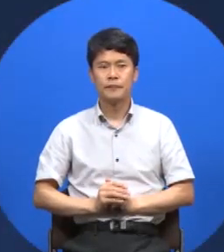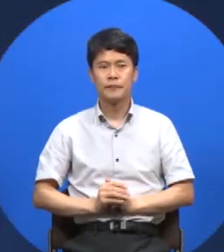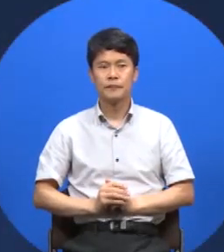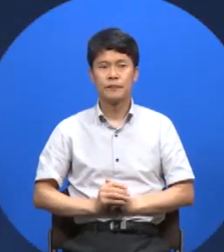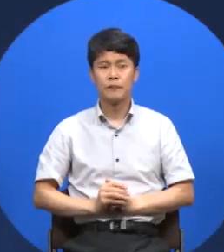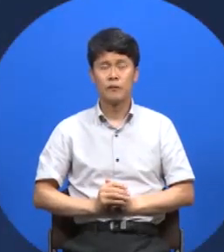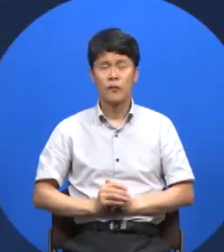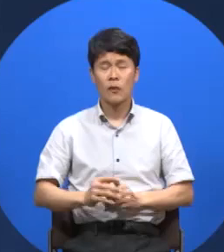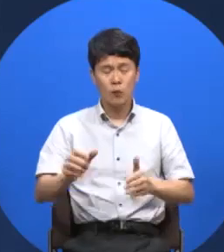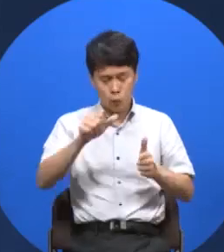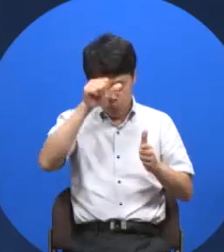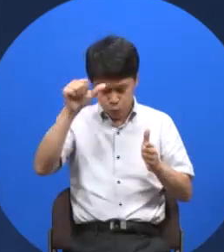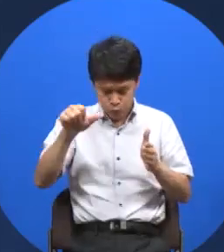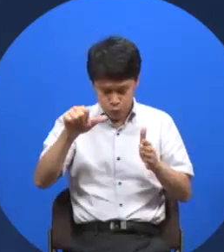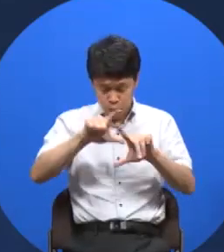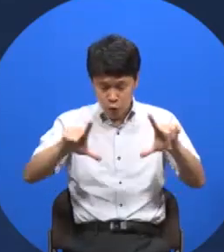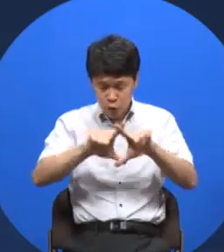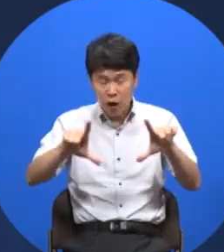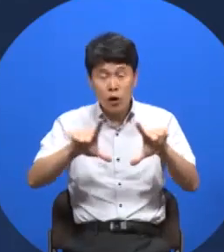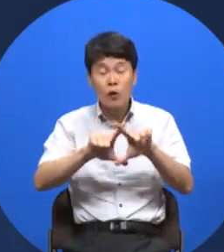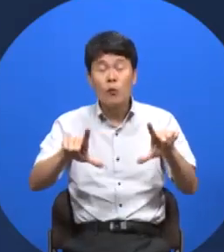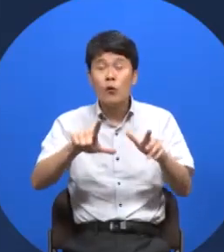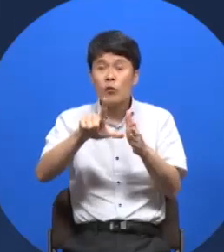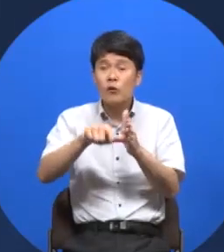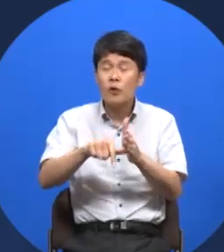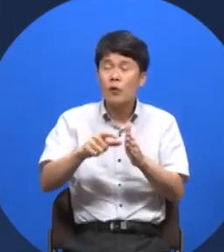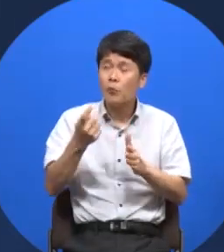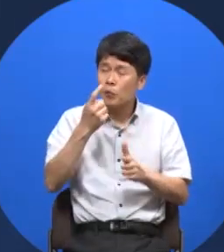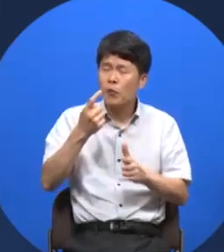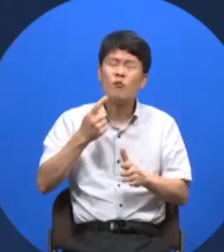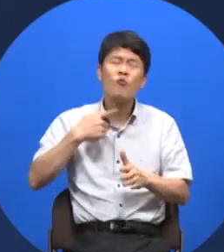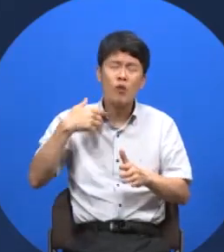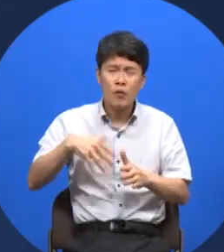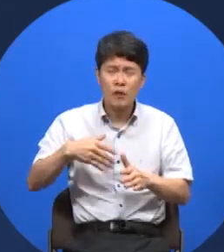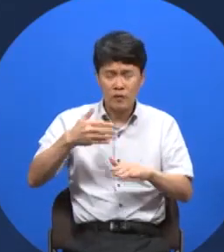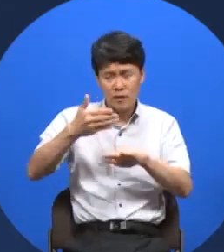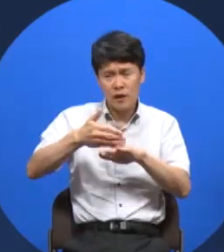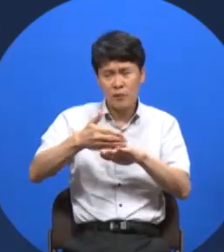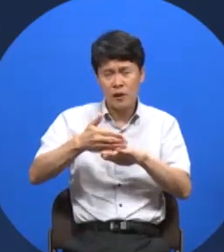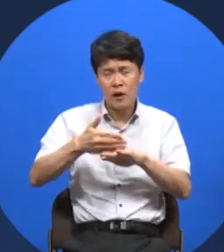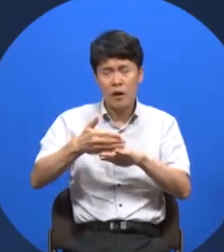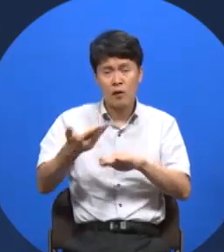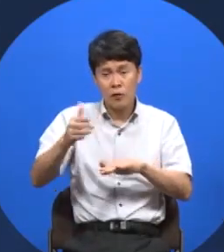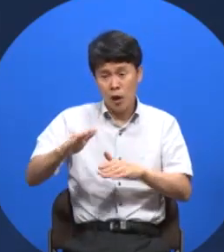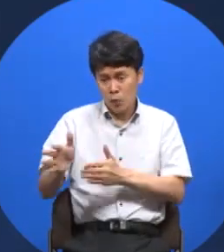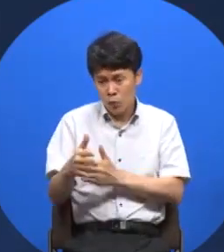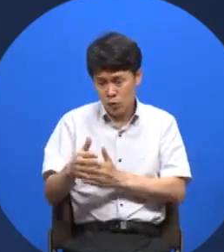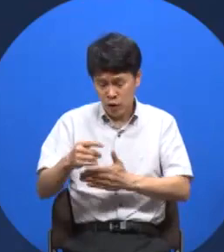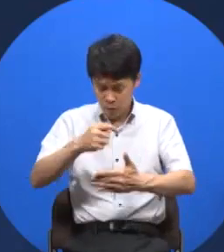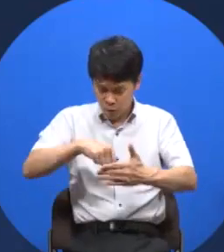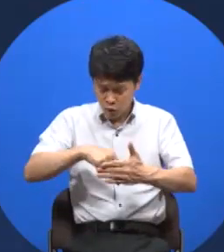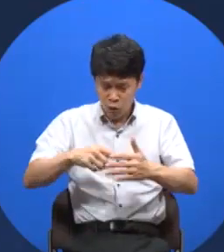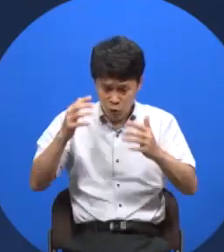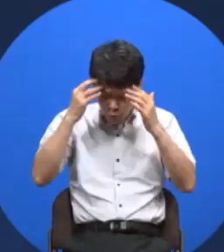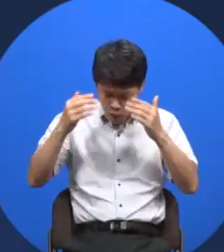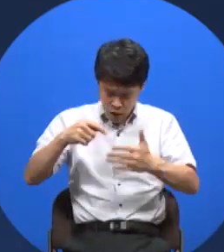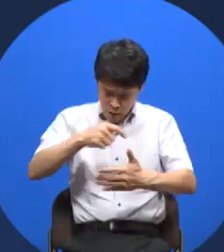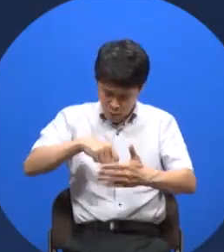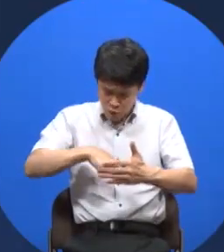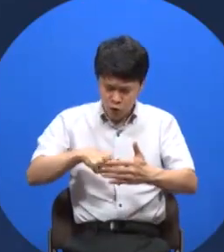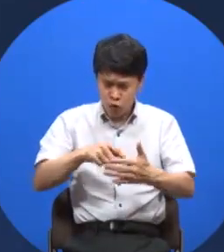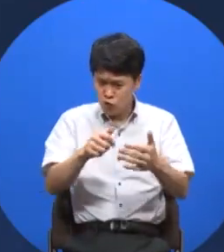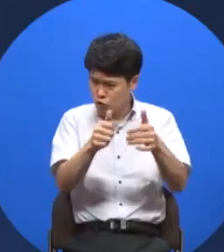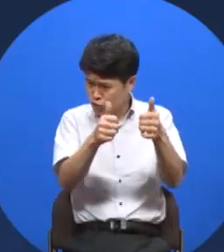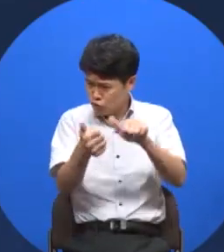자, 평상시에 배우지 못했던 감사, 물고기의 뱃속, 고난의 뱃속, 죽음 같은